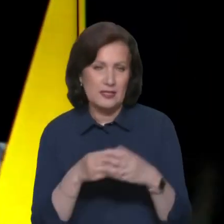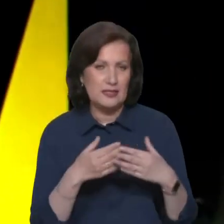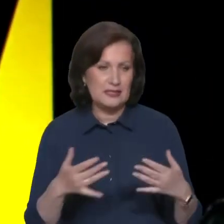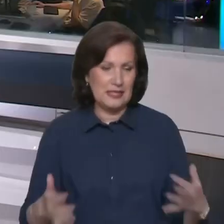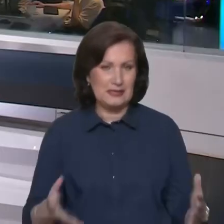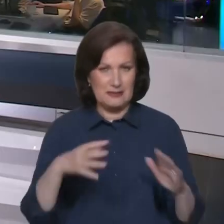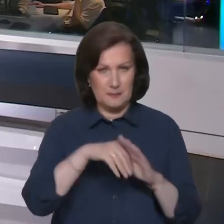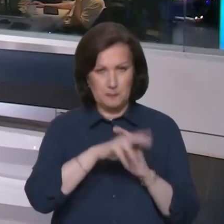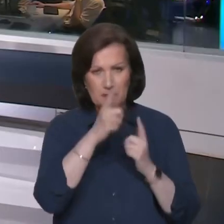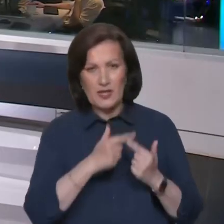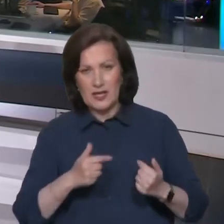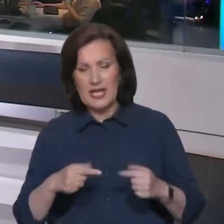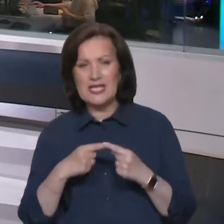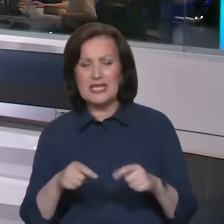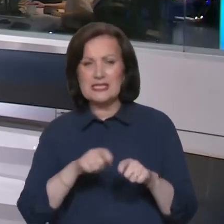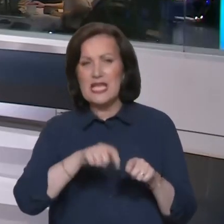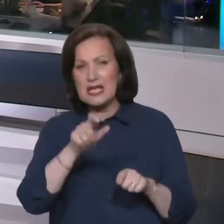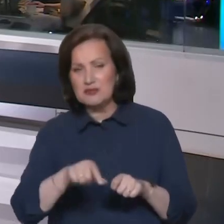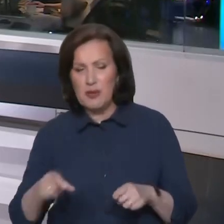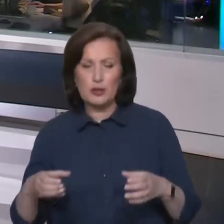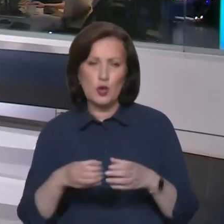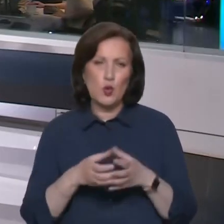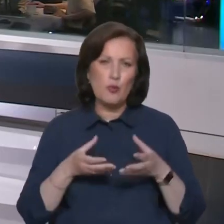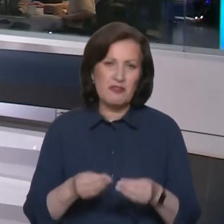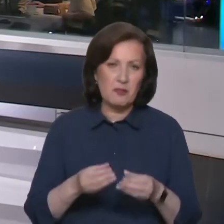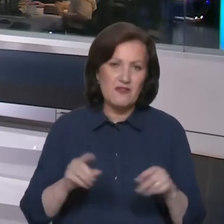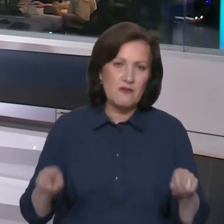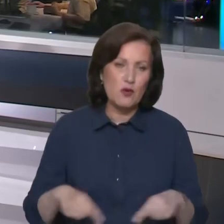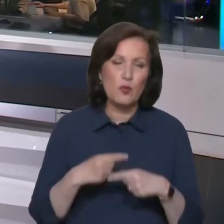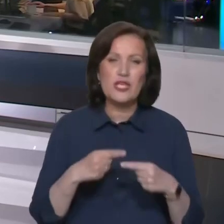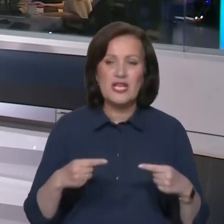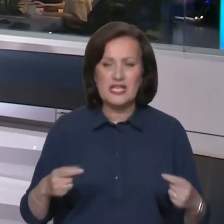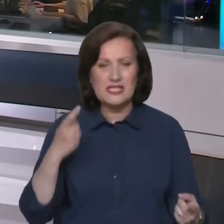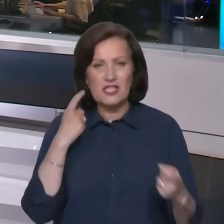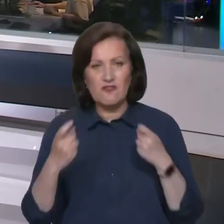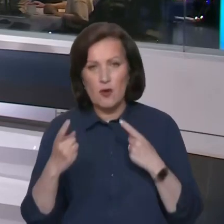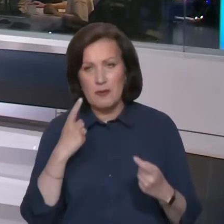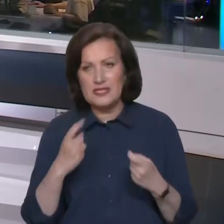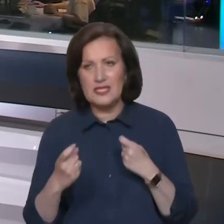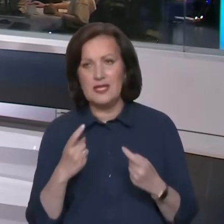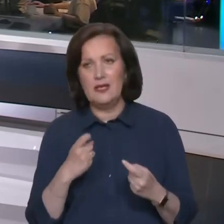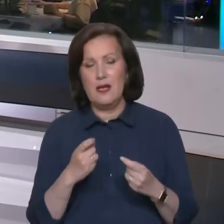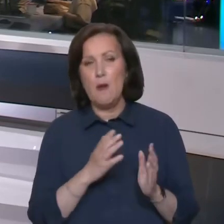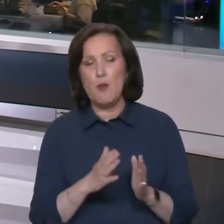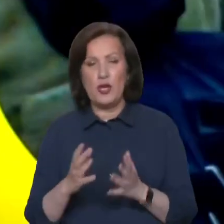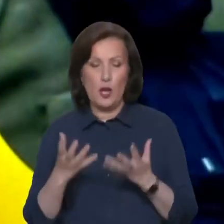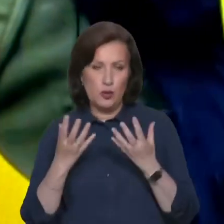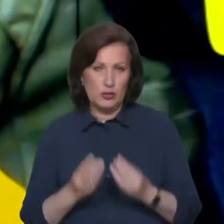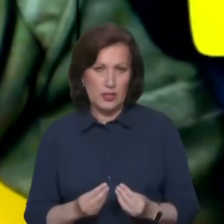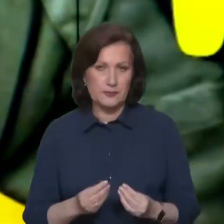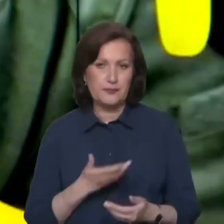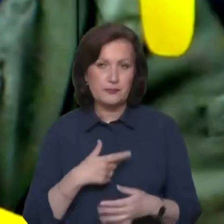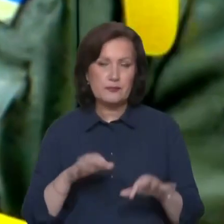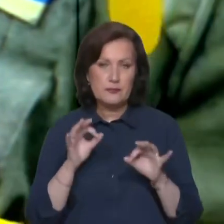різних країн, різні експерти, різні групи впливу от формують різні отакі інформаційний порядок денний.